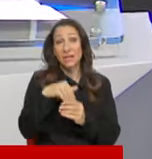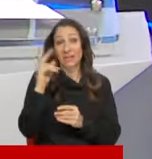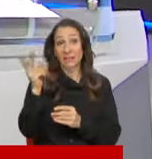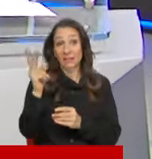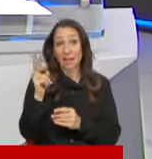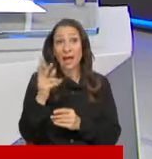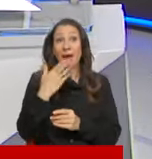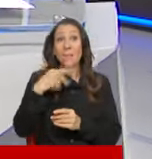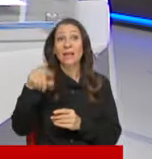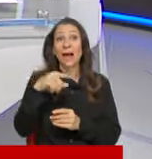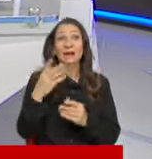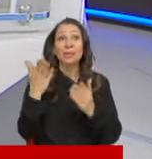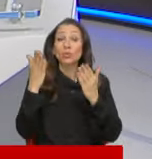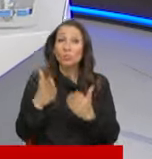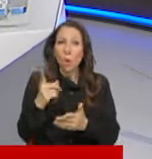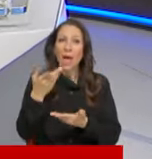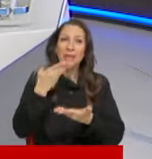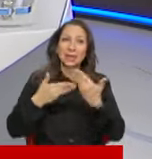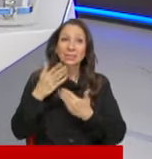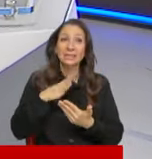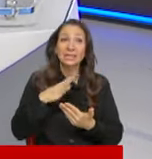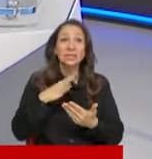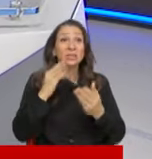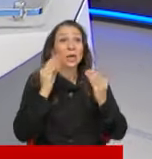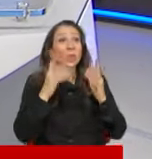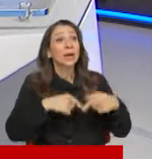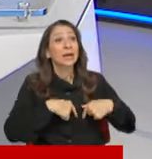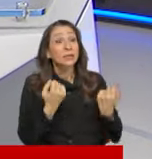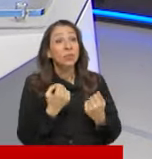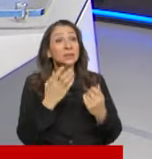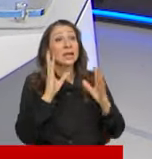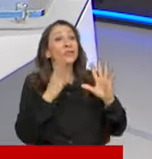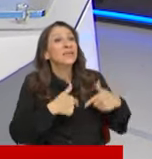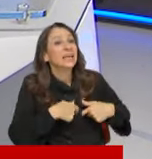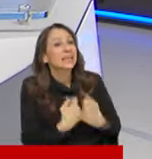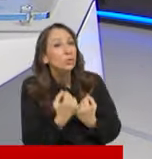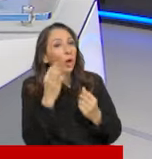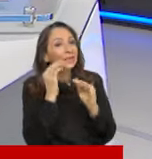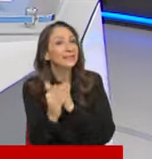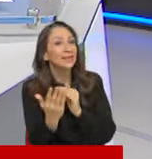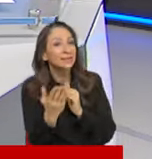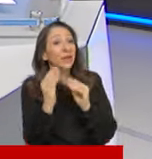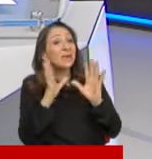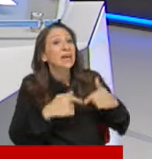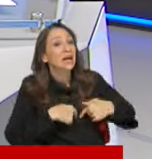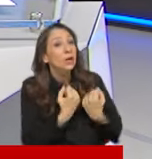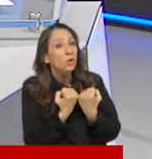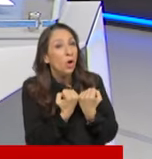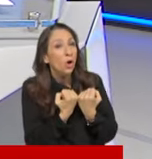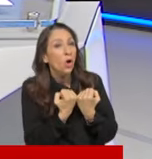tarafından emekliler ne durumda Belki onu anlatırsınız ekler için yapacaklarınızı da anlatırsınız daha çok kı daha çok kırıyorlar insanları daha çok